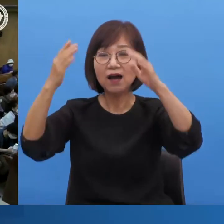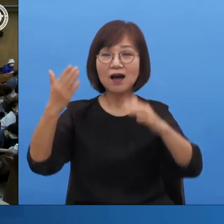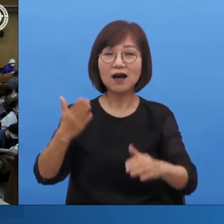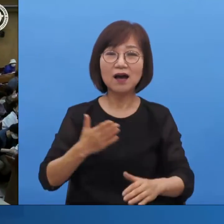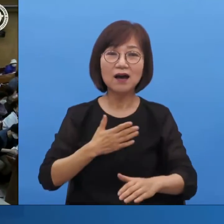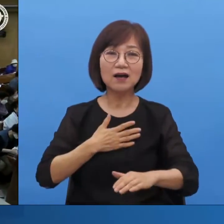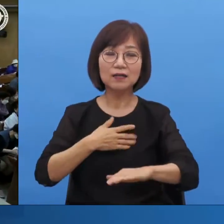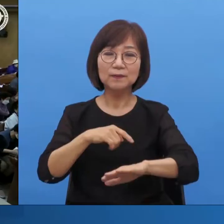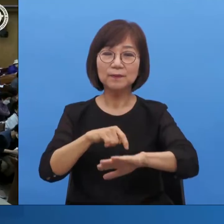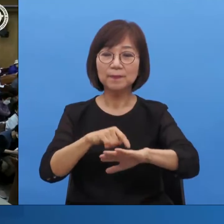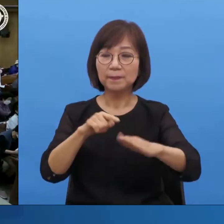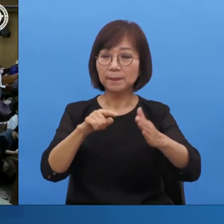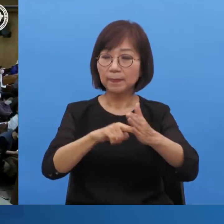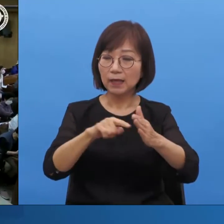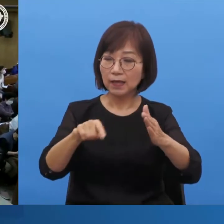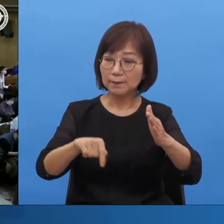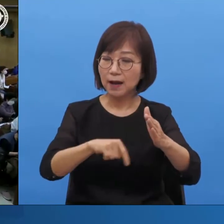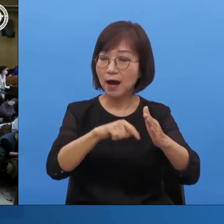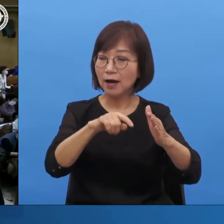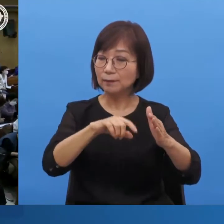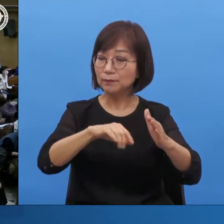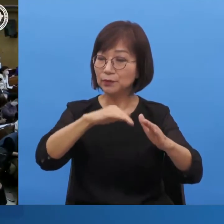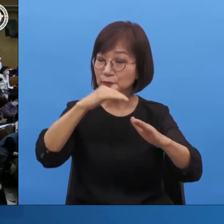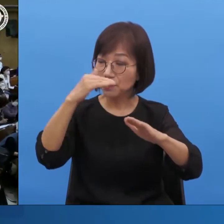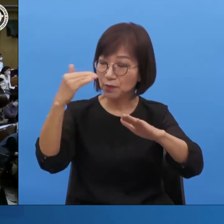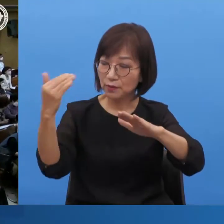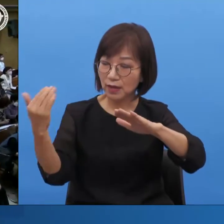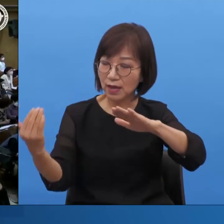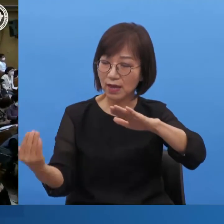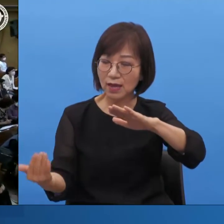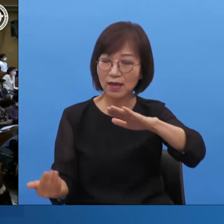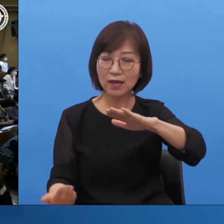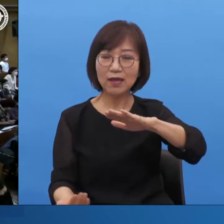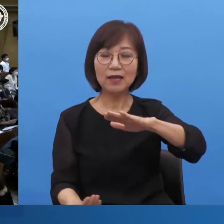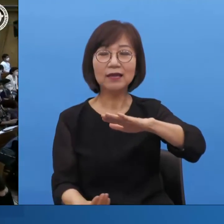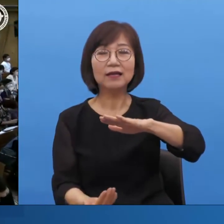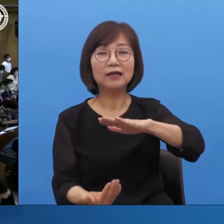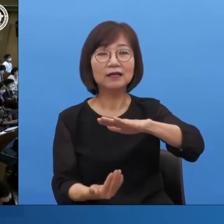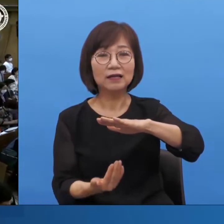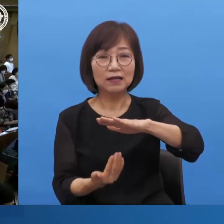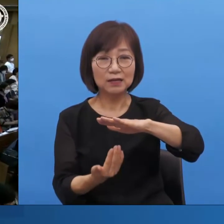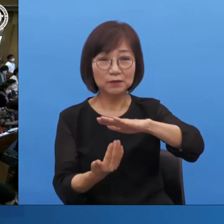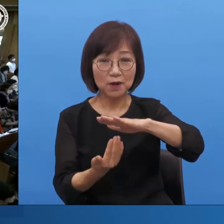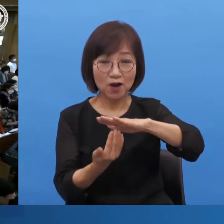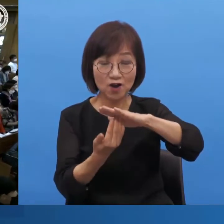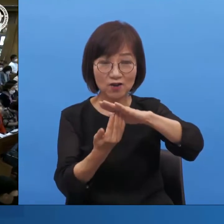하늘나라 내 맘속에